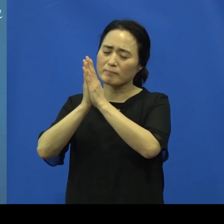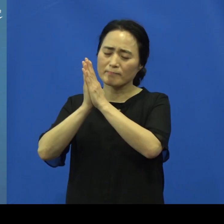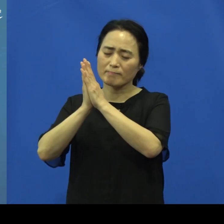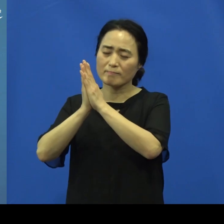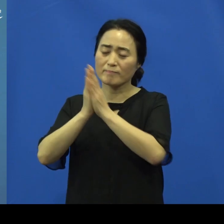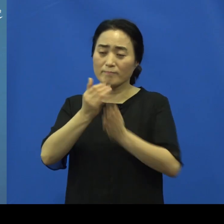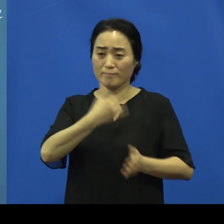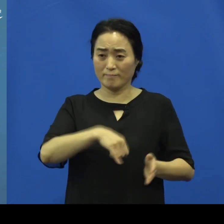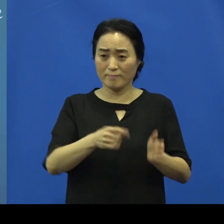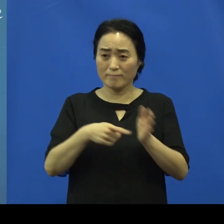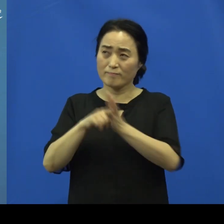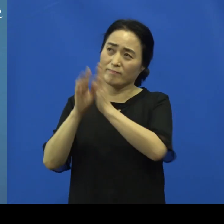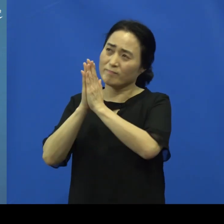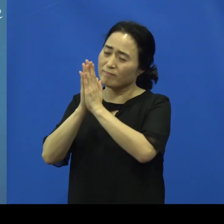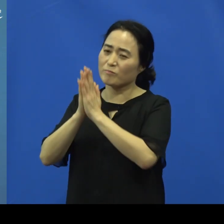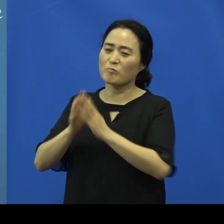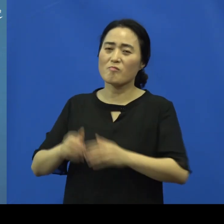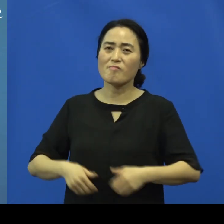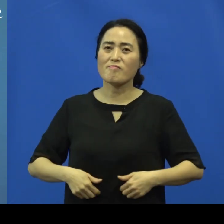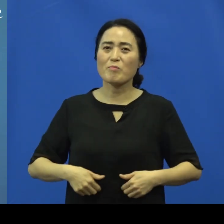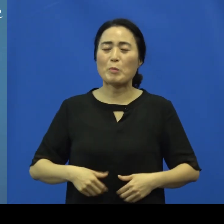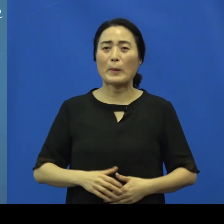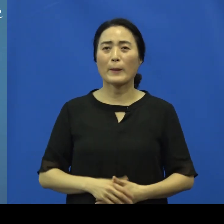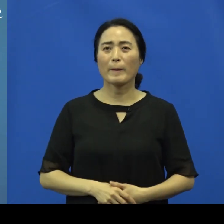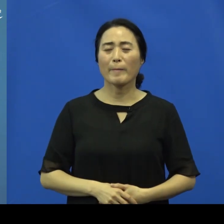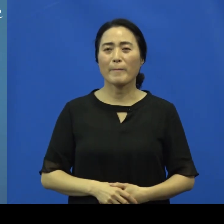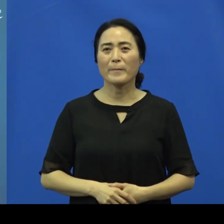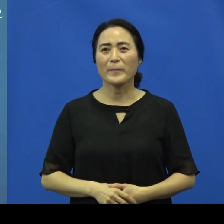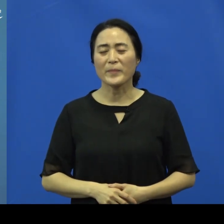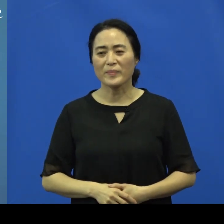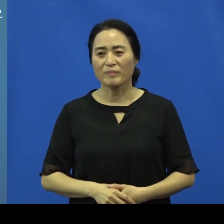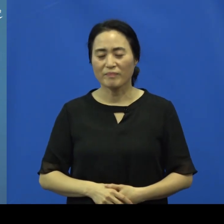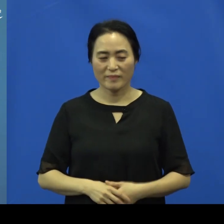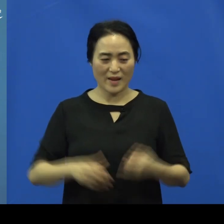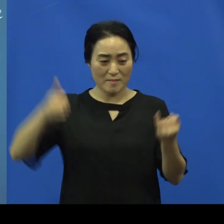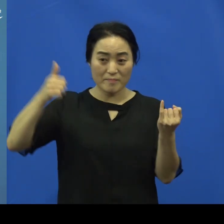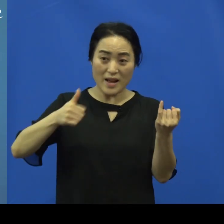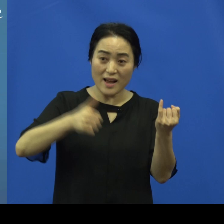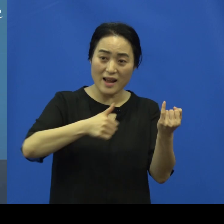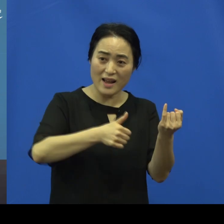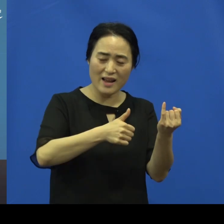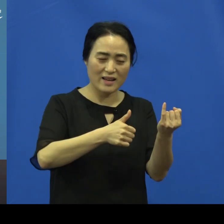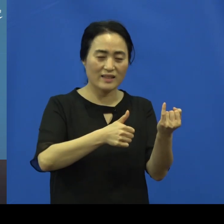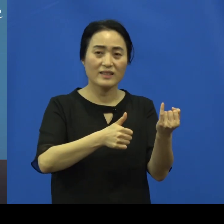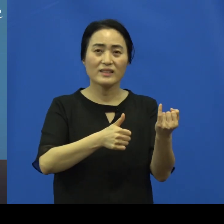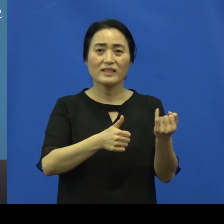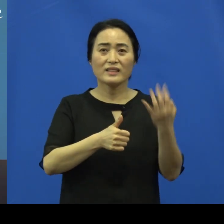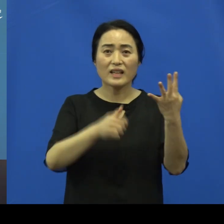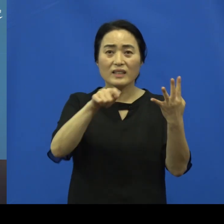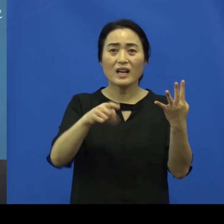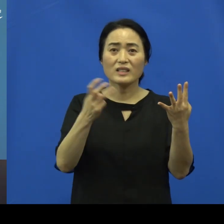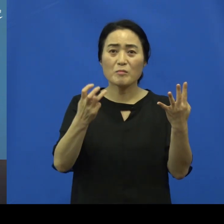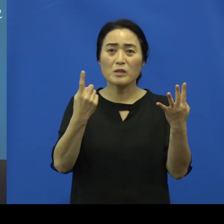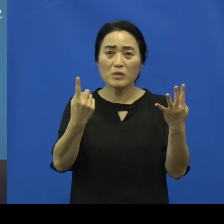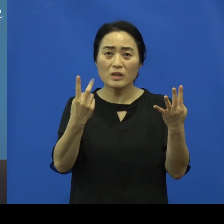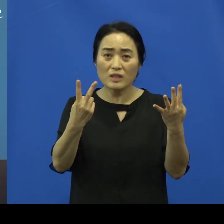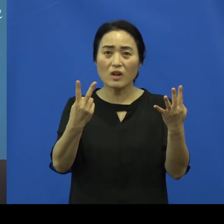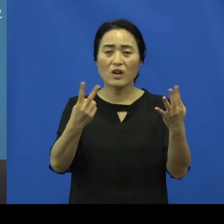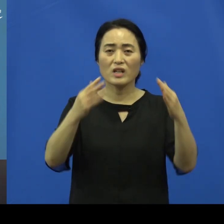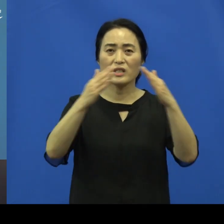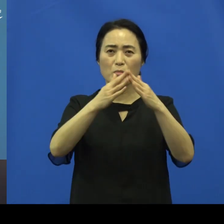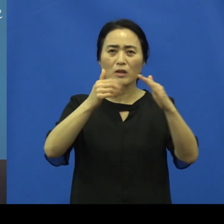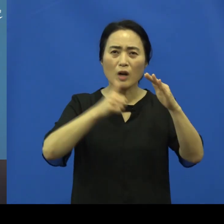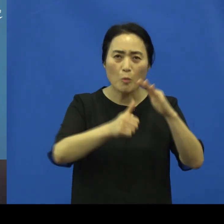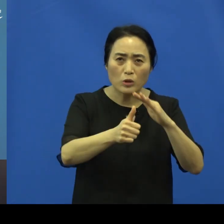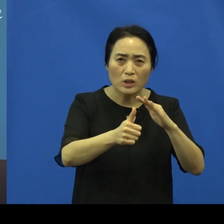자, 이제 이 여인을 따라 엘리사가 갔습니다. 32절에 보니까 엘리사가 집에 들어가 보니